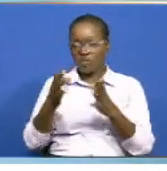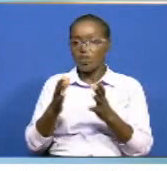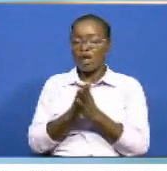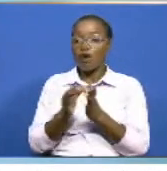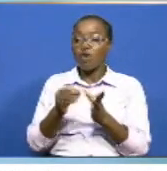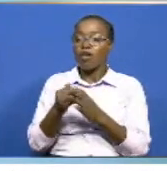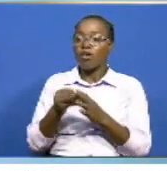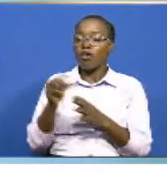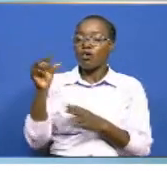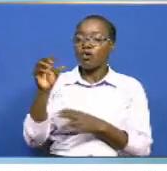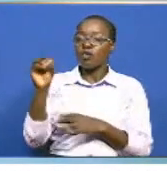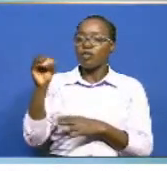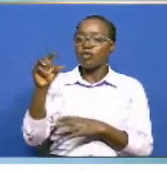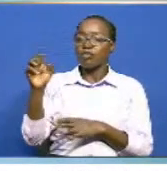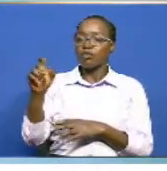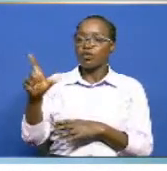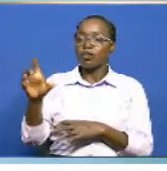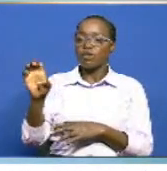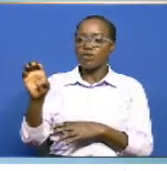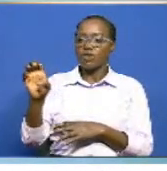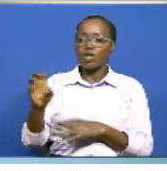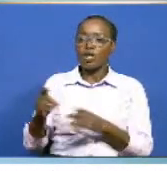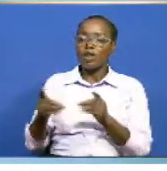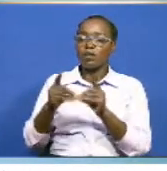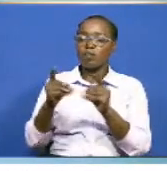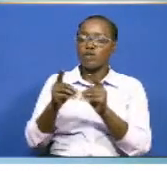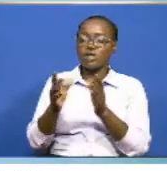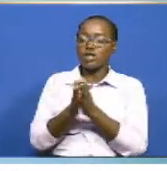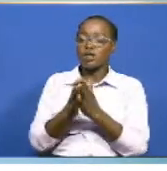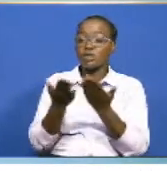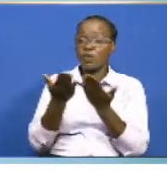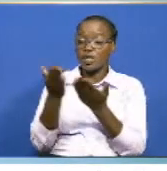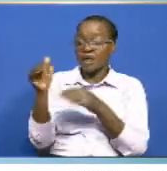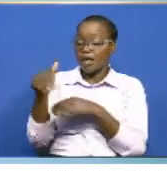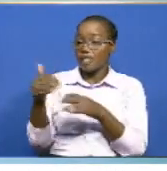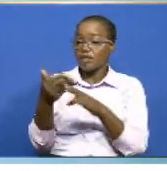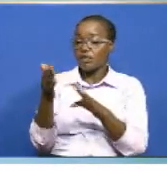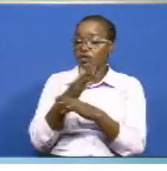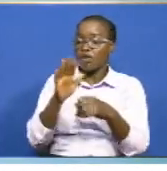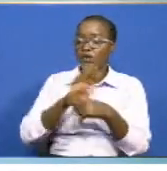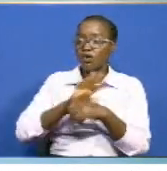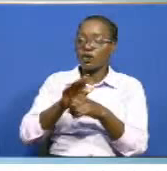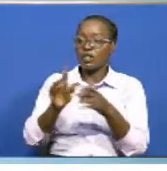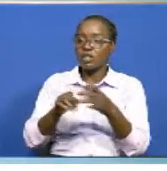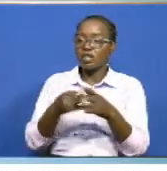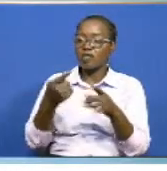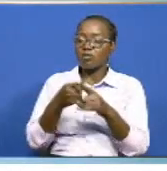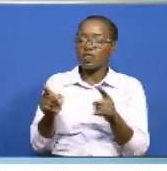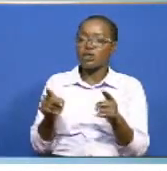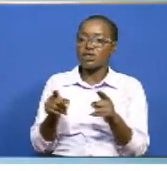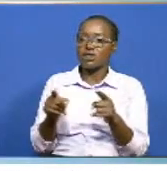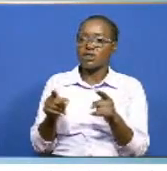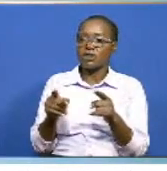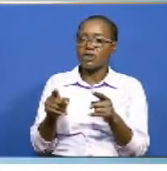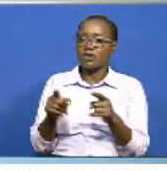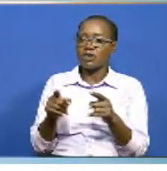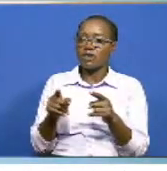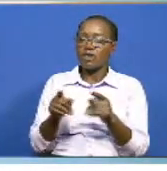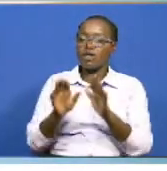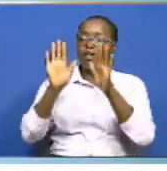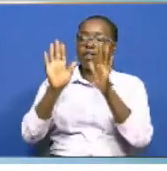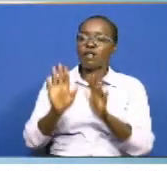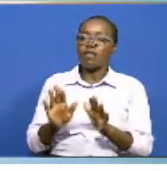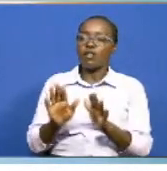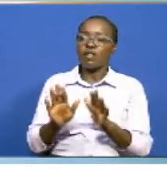Hizi mitandao zote zilitengenezwa kitambo hata kabla ya janga la corona kuja. Lakini kwa sababu ya umuhimu